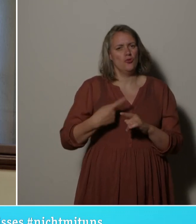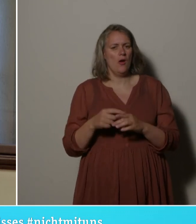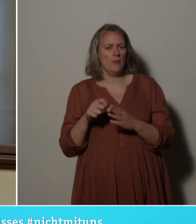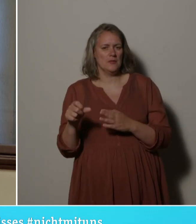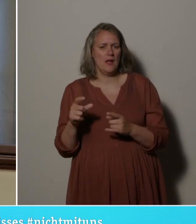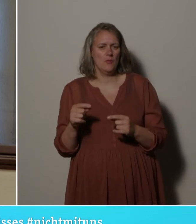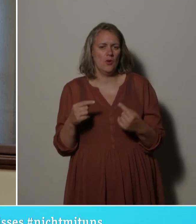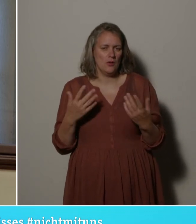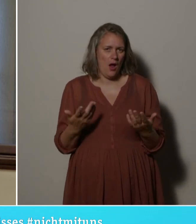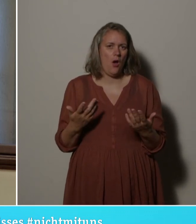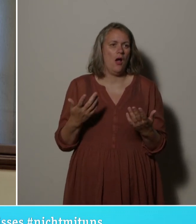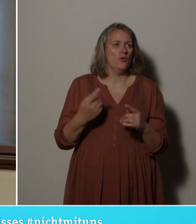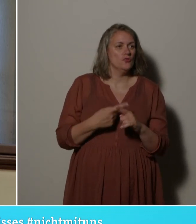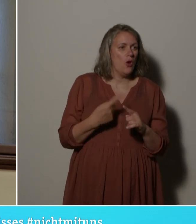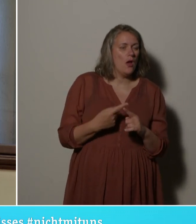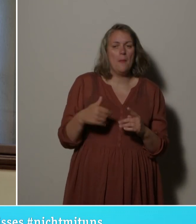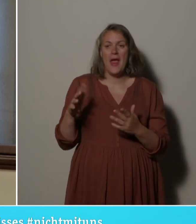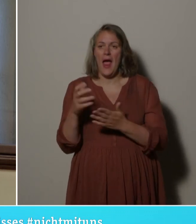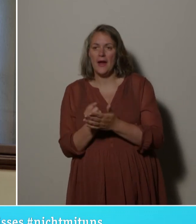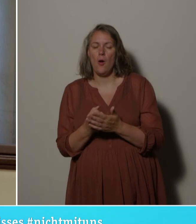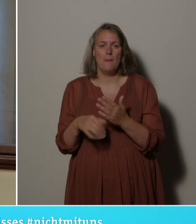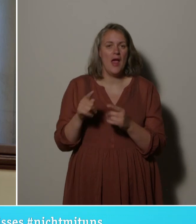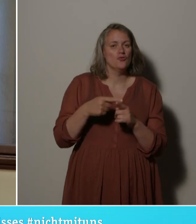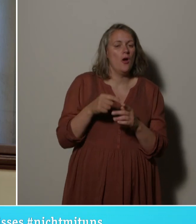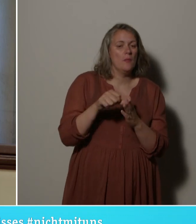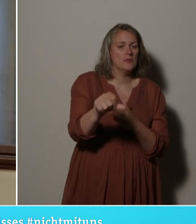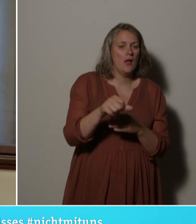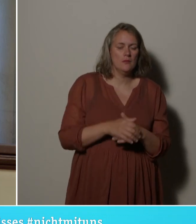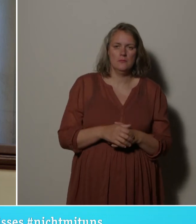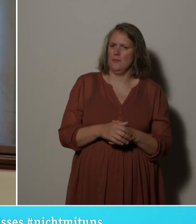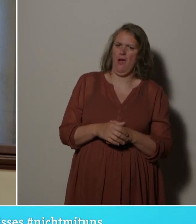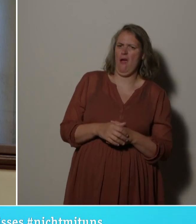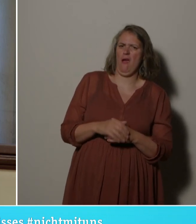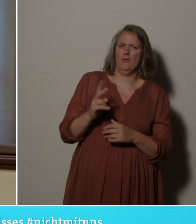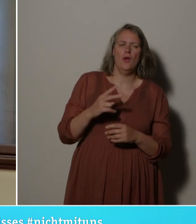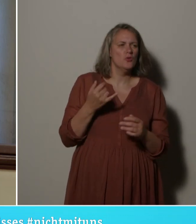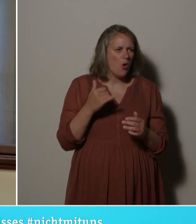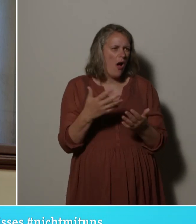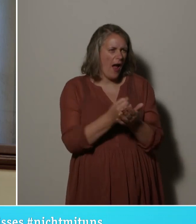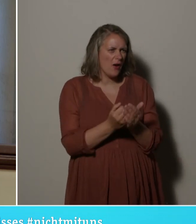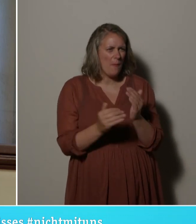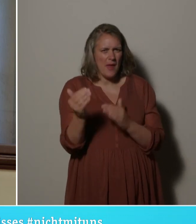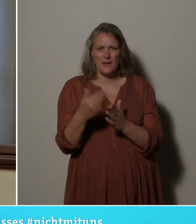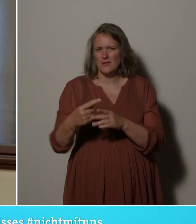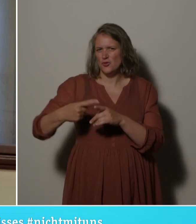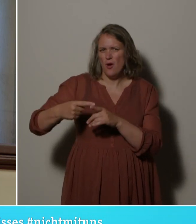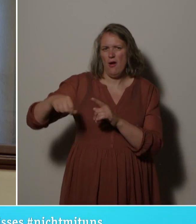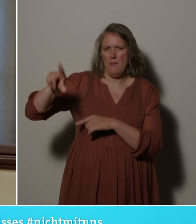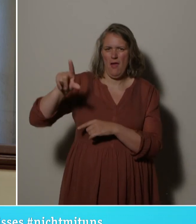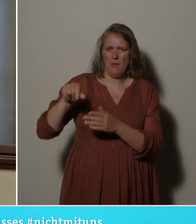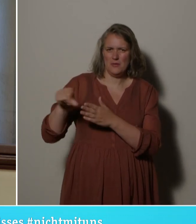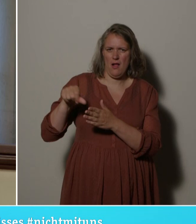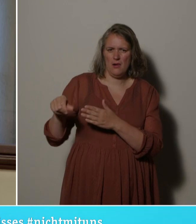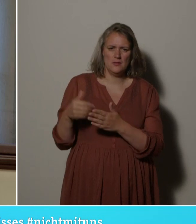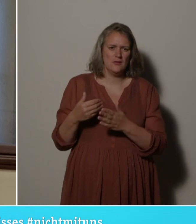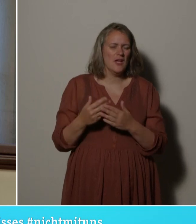mit höherem Einkommen auch höher. Deswegen kann man davon überhaupt, doch, sie wird mit höherem Einkommen höher und deswegen kann man nicht von